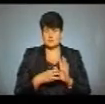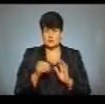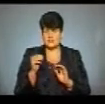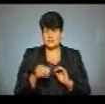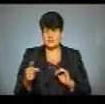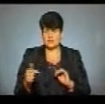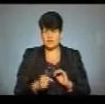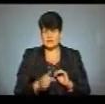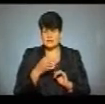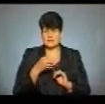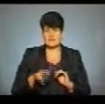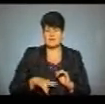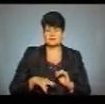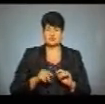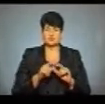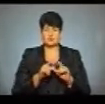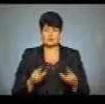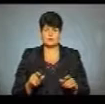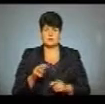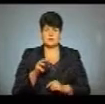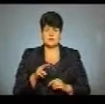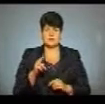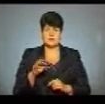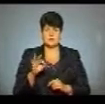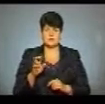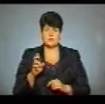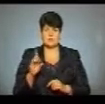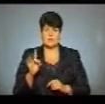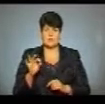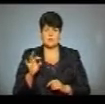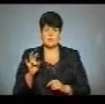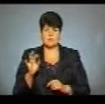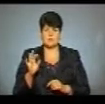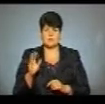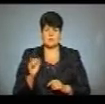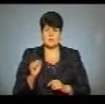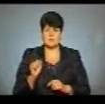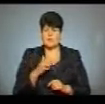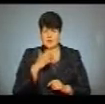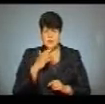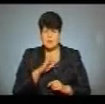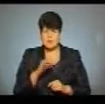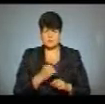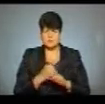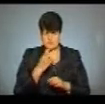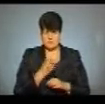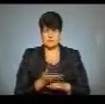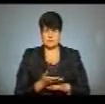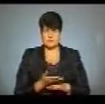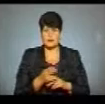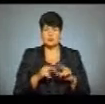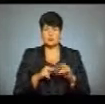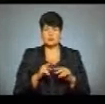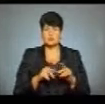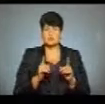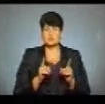2 800 000 гривень, розповіла директор цієї школи Марія Добрунова. Зовсім небагато зробили, як бачите. Побудовано